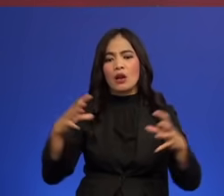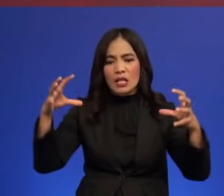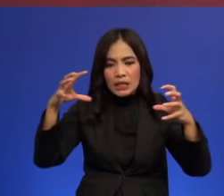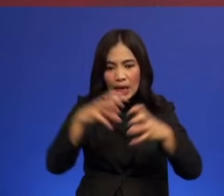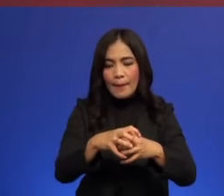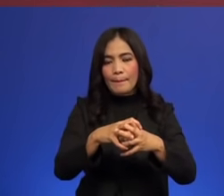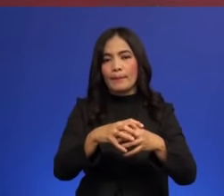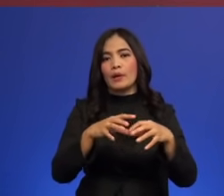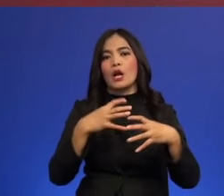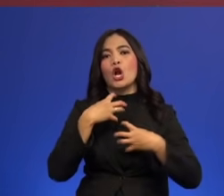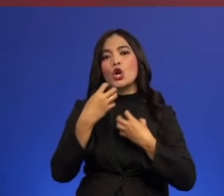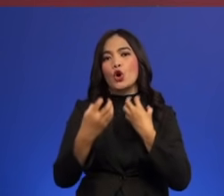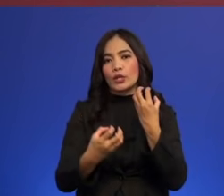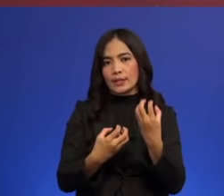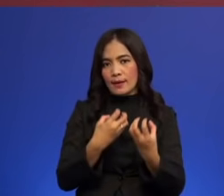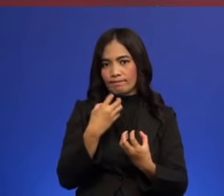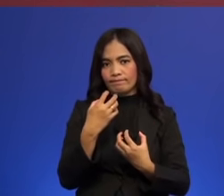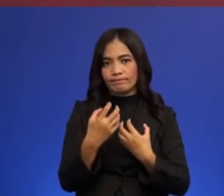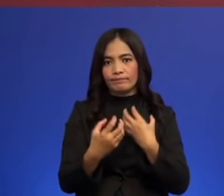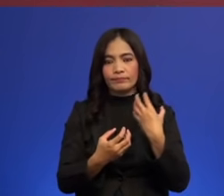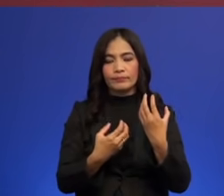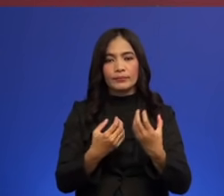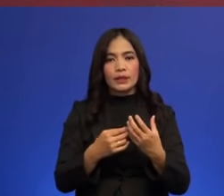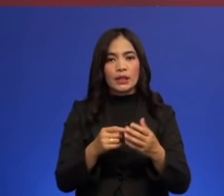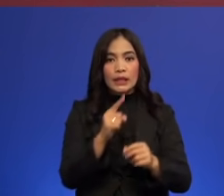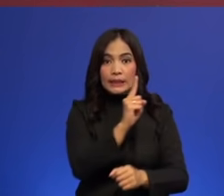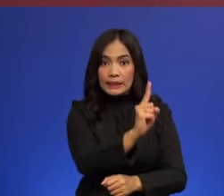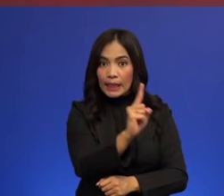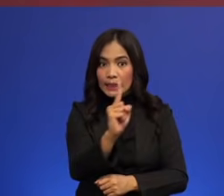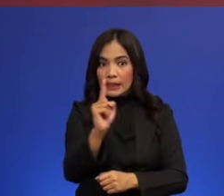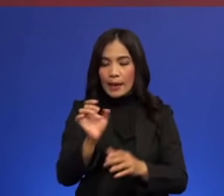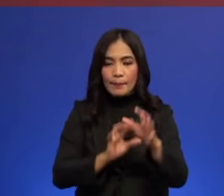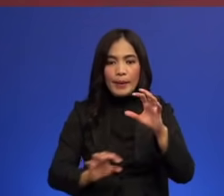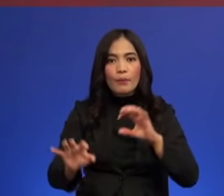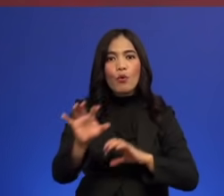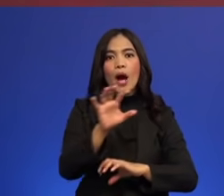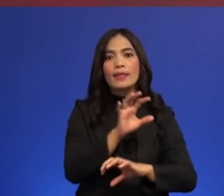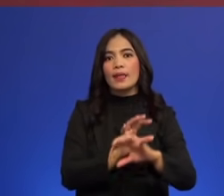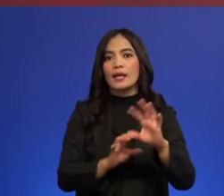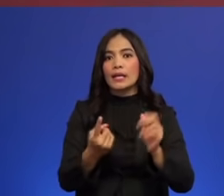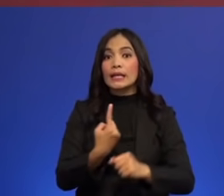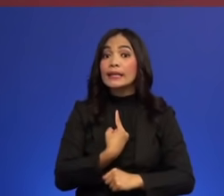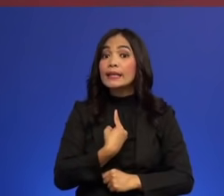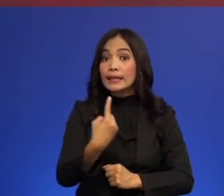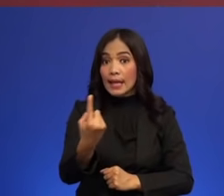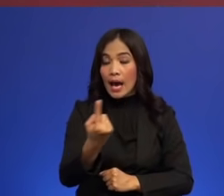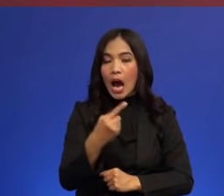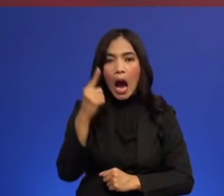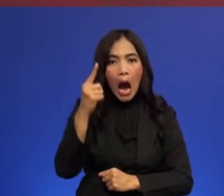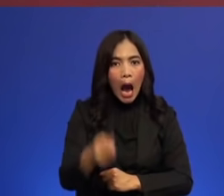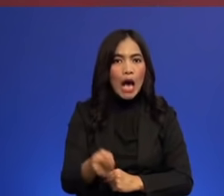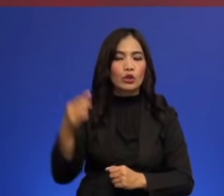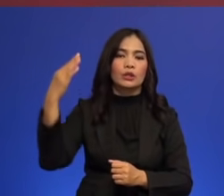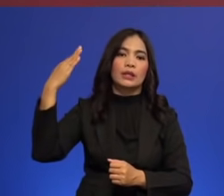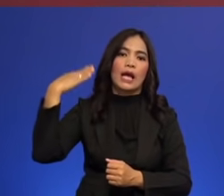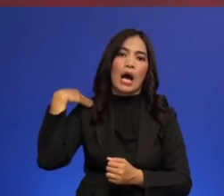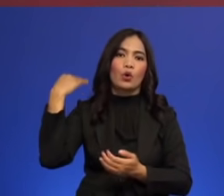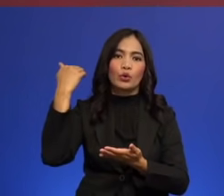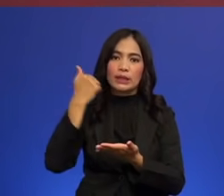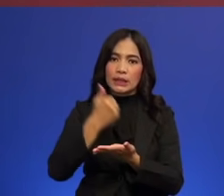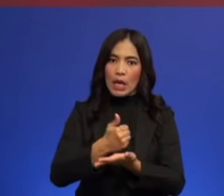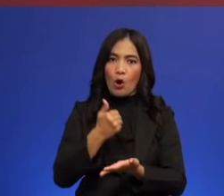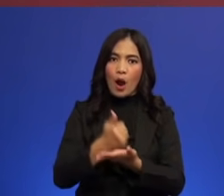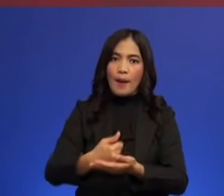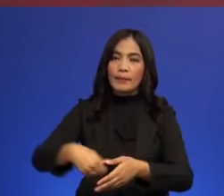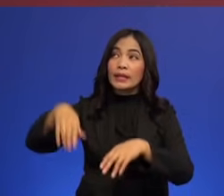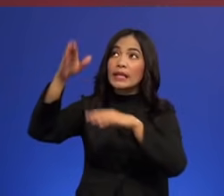tercengkerami oleh dosa. Dan setiap perbuatan kita itu harus dipertanggungjawabkan